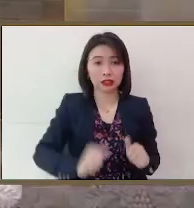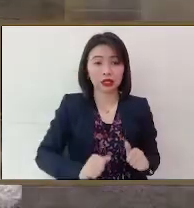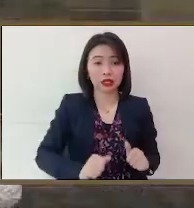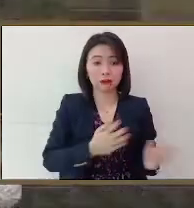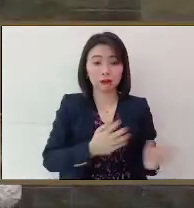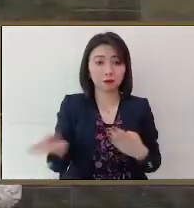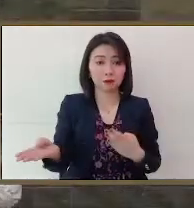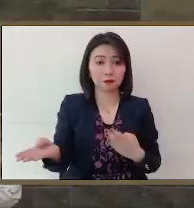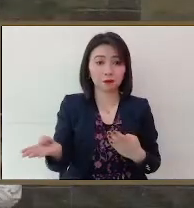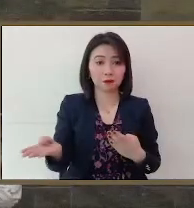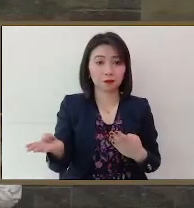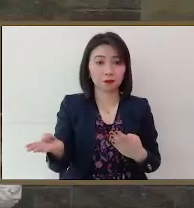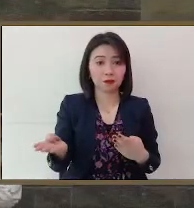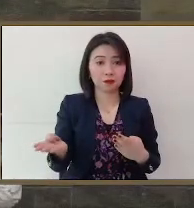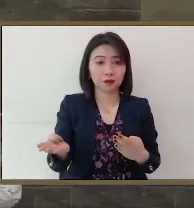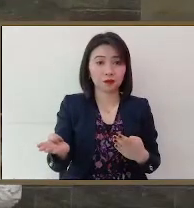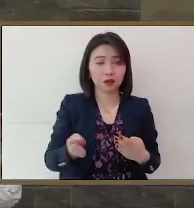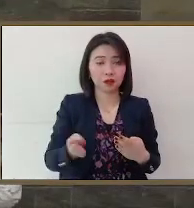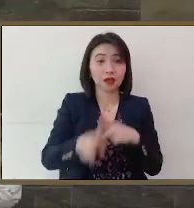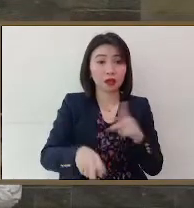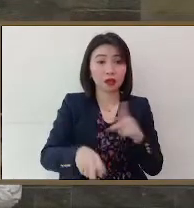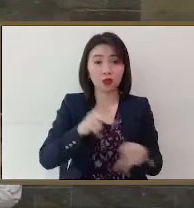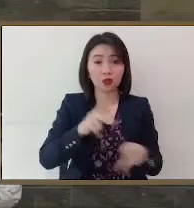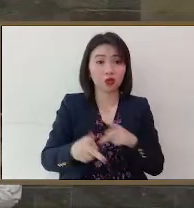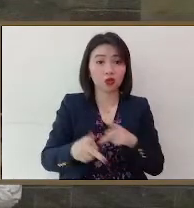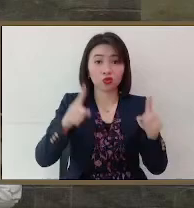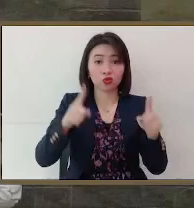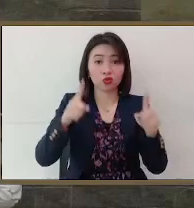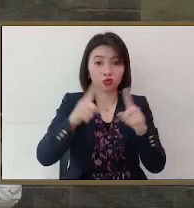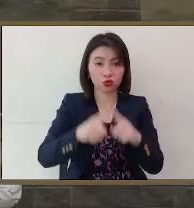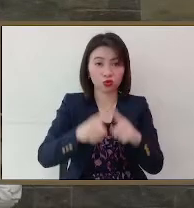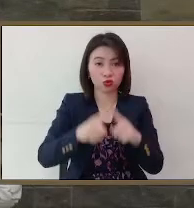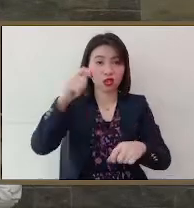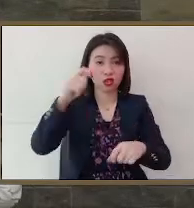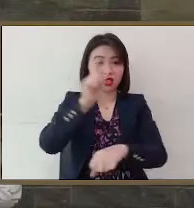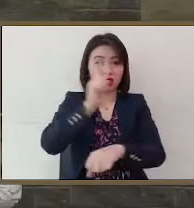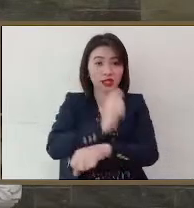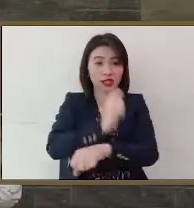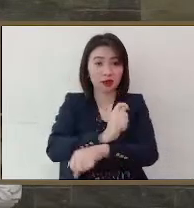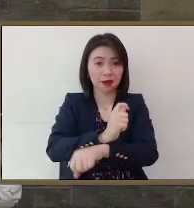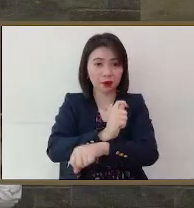bring anyone into the temple.